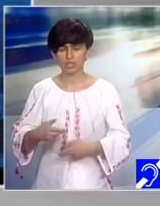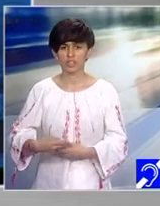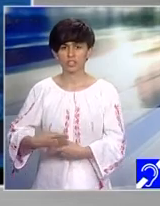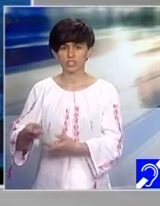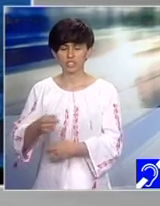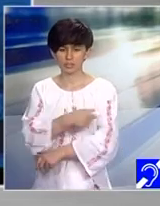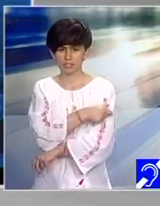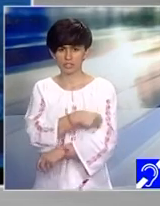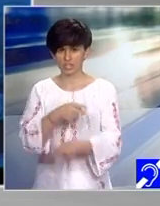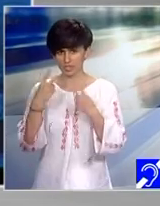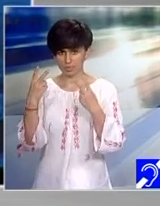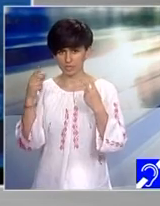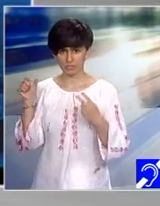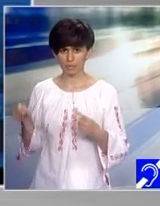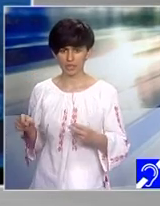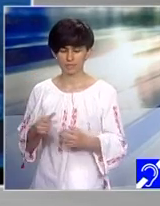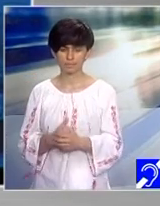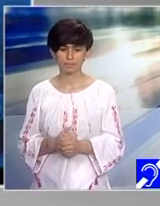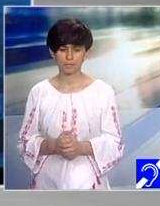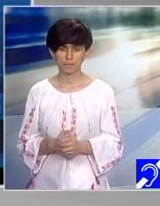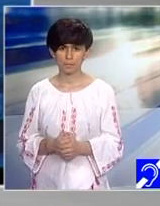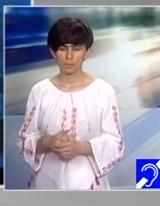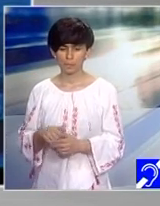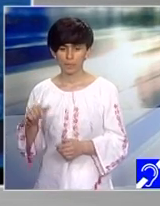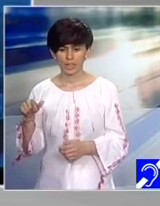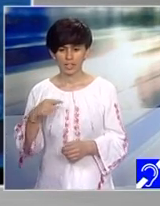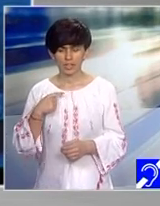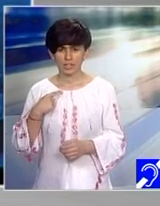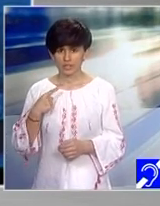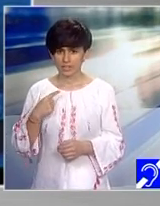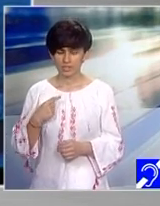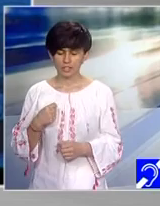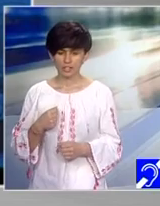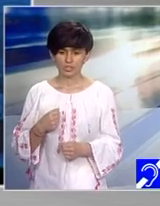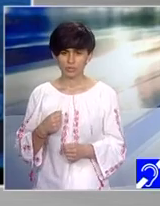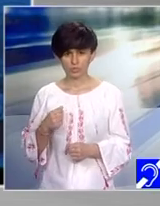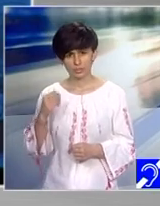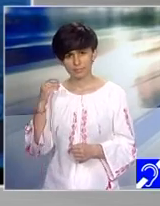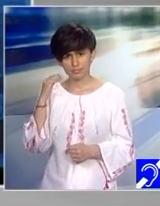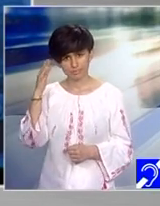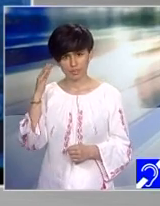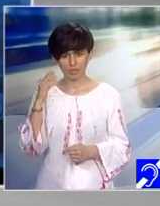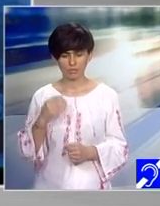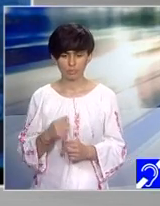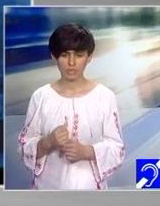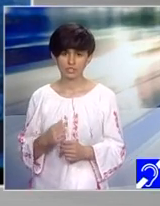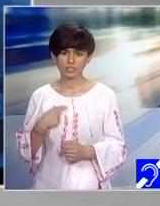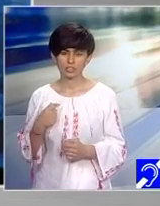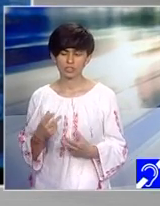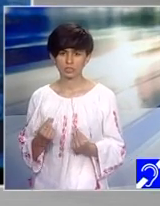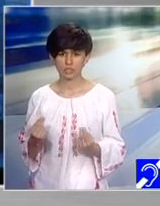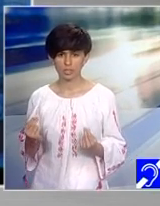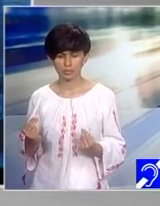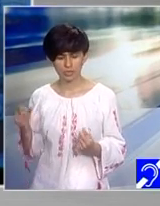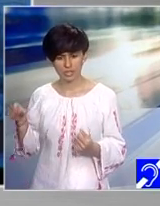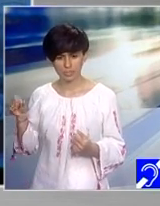fost câțiva consilieri de la președinție, ori ei sunt în priză și sunt tot felul de actori din sistem, dintre care unii chiar